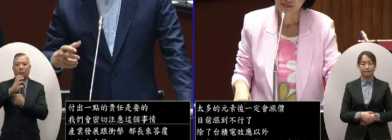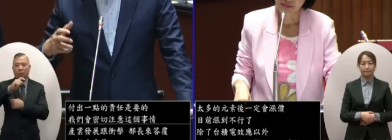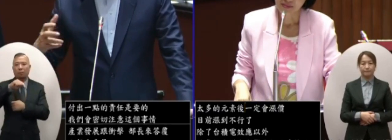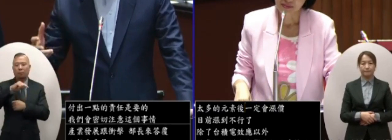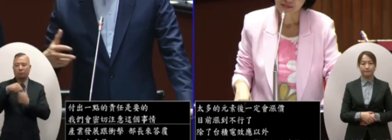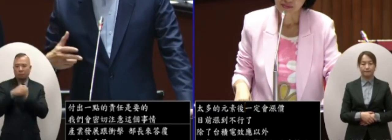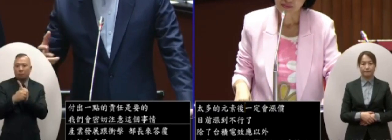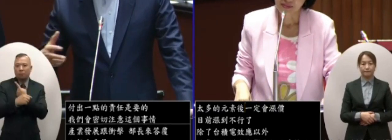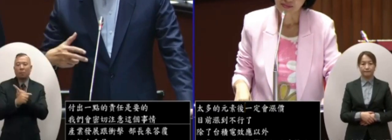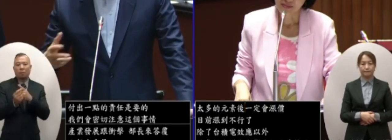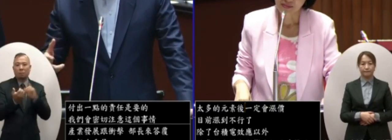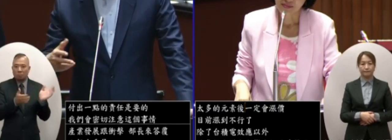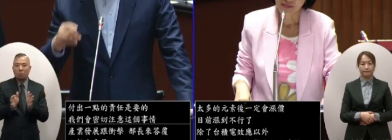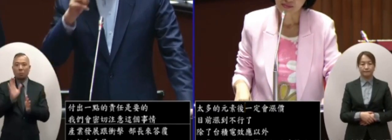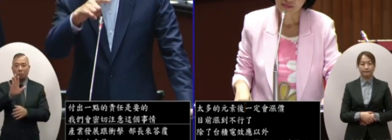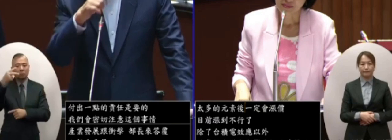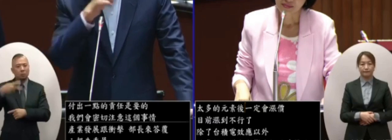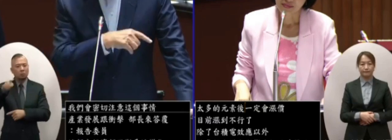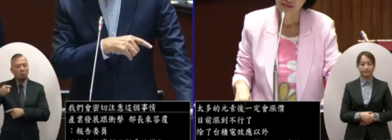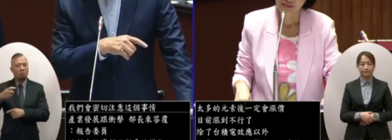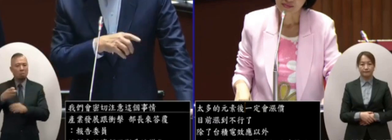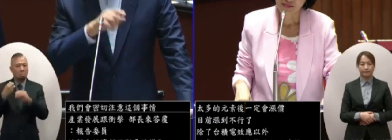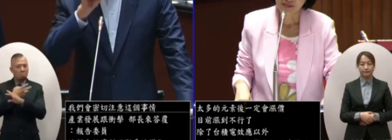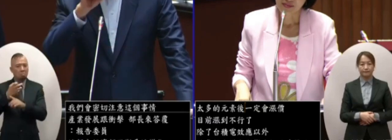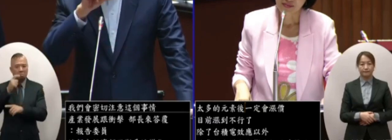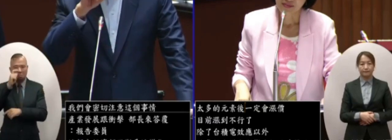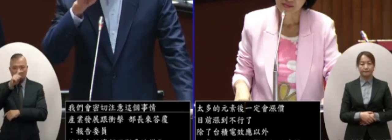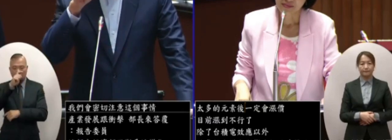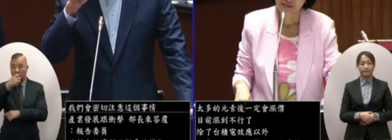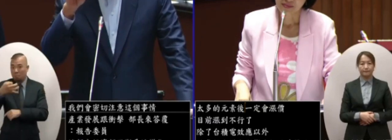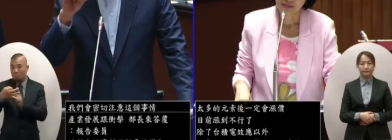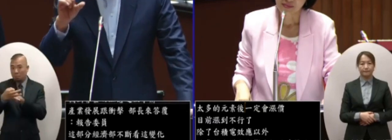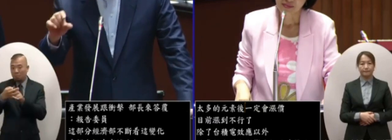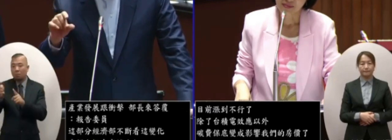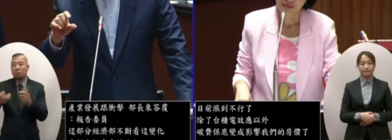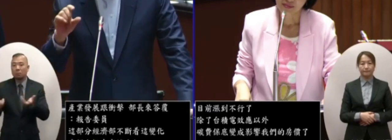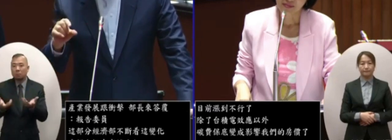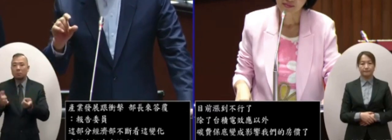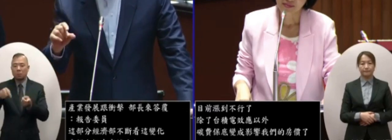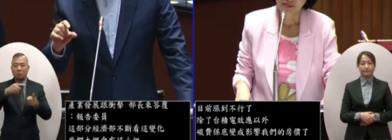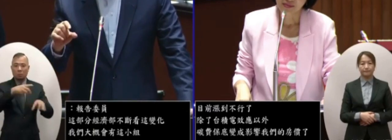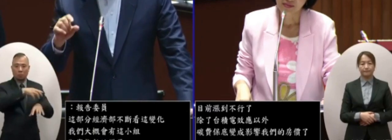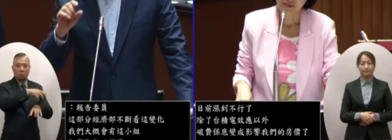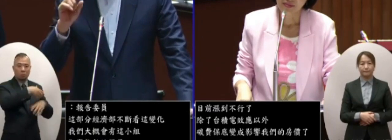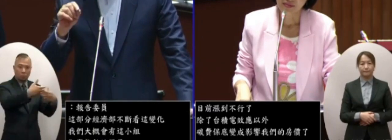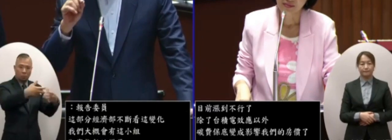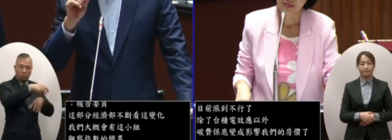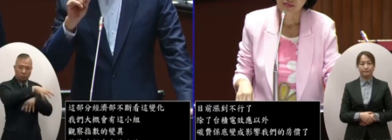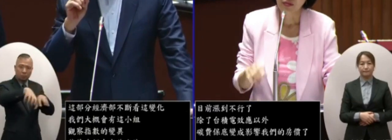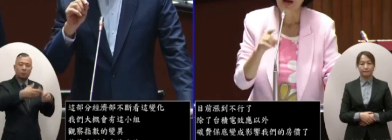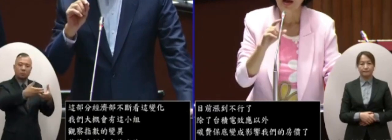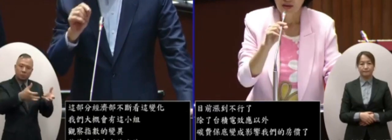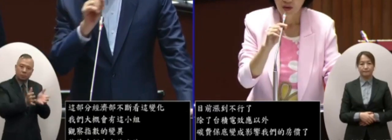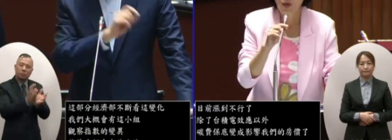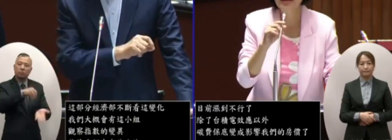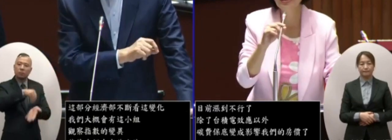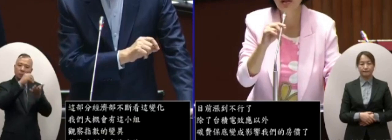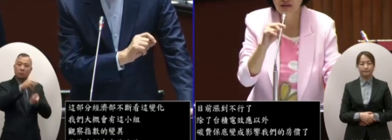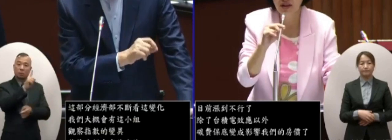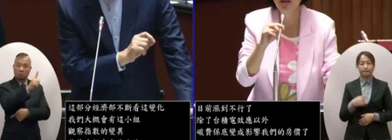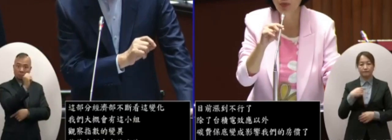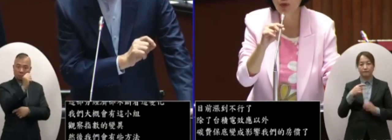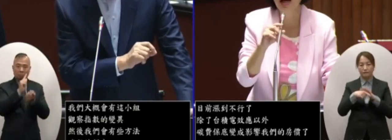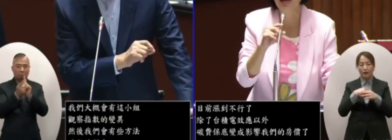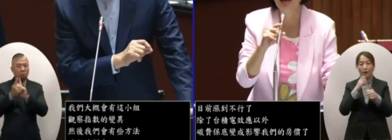境部是在讨论，这个是在未来。他现在目前提出这样100块，但是我想这个主要还是 我现在只要提醒部长